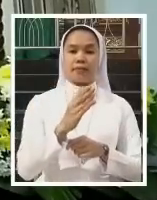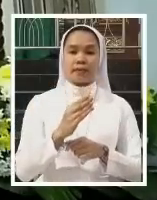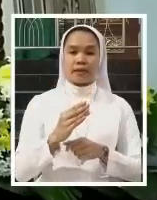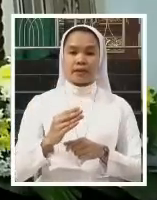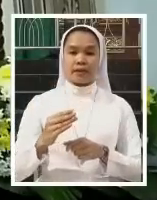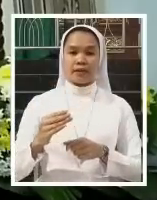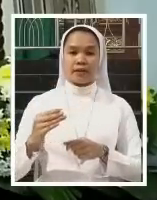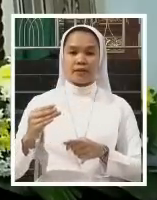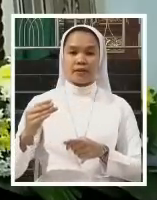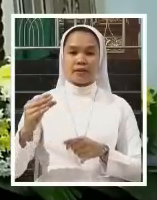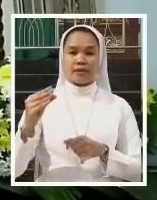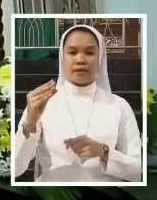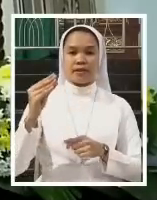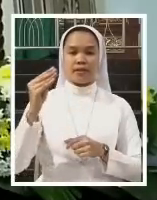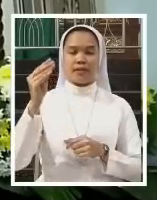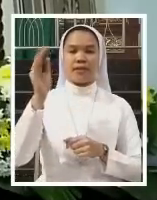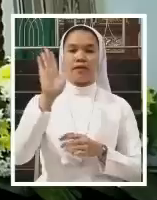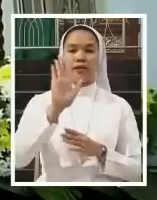kadean